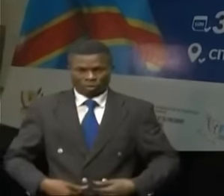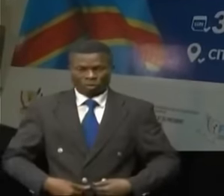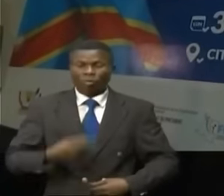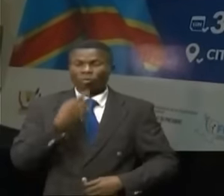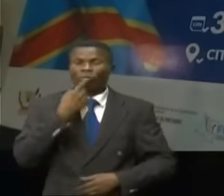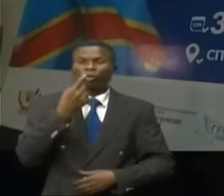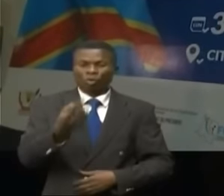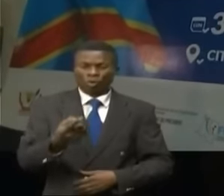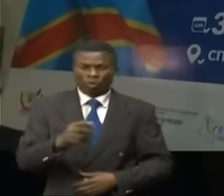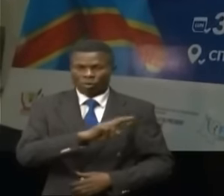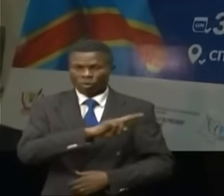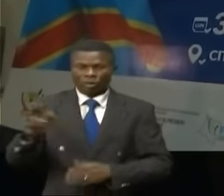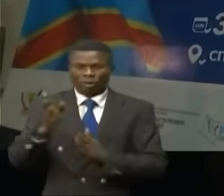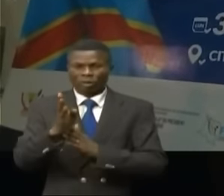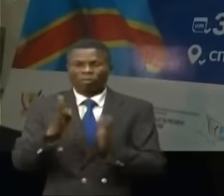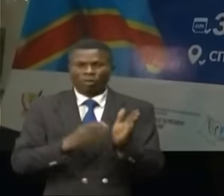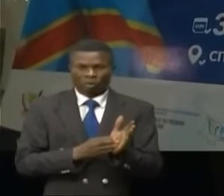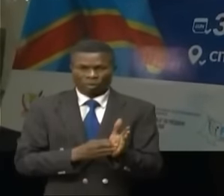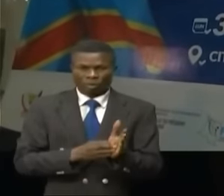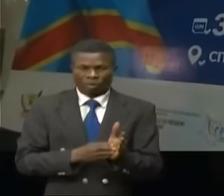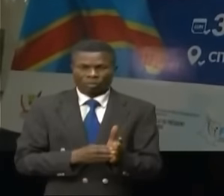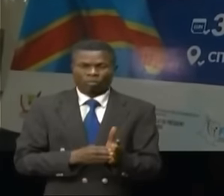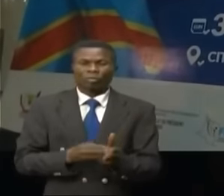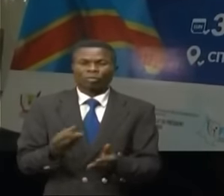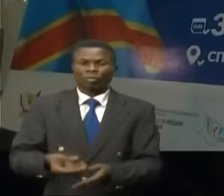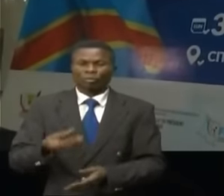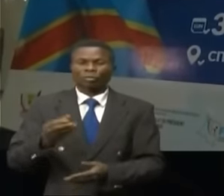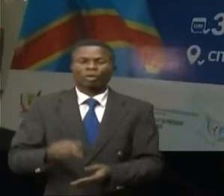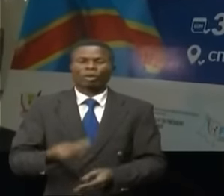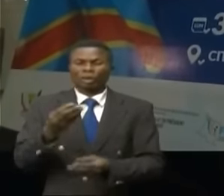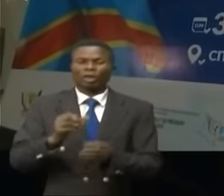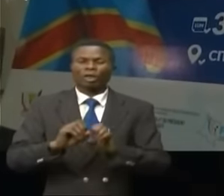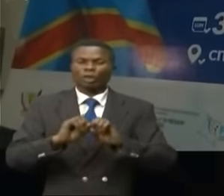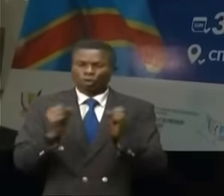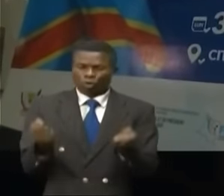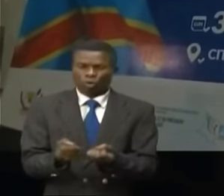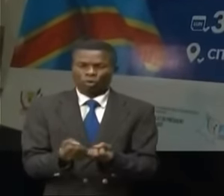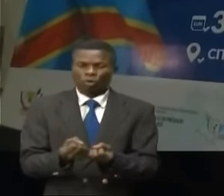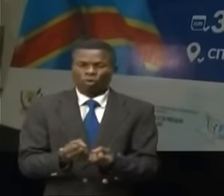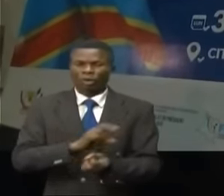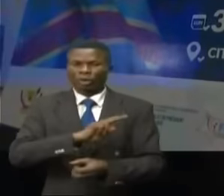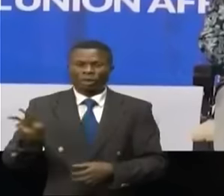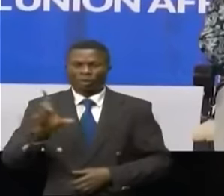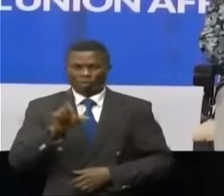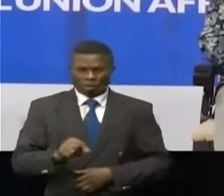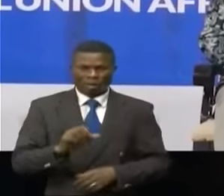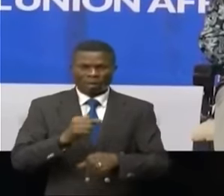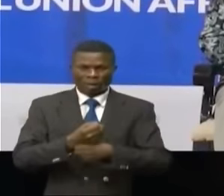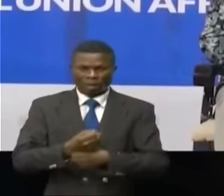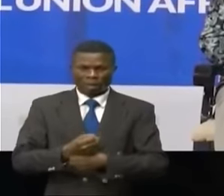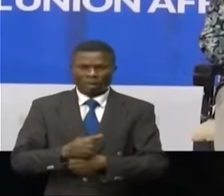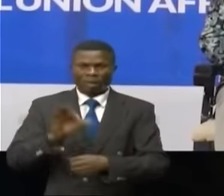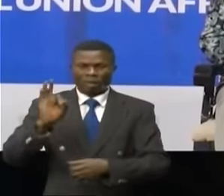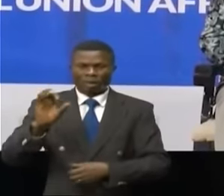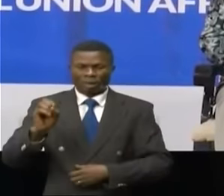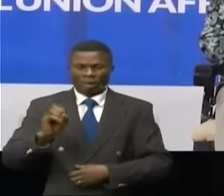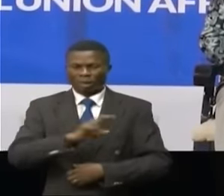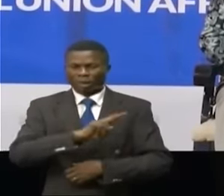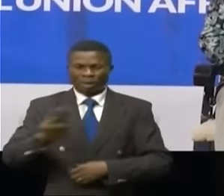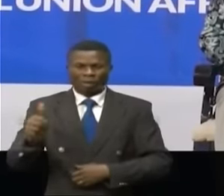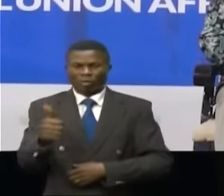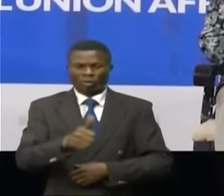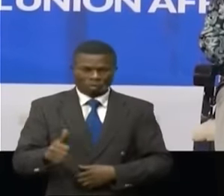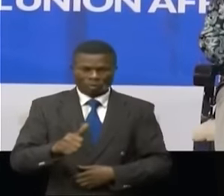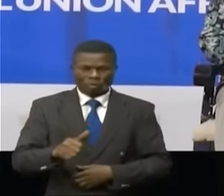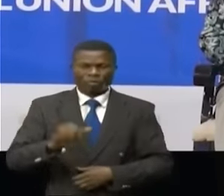dit, en 2019, il a débloqué la situation de PADEM PME. En 2020, il a créé les FOGEC. En